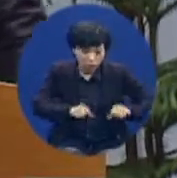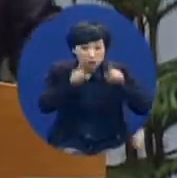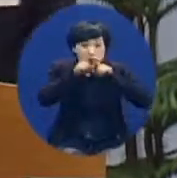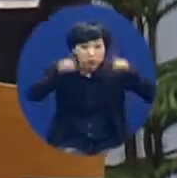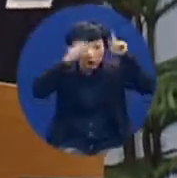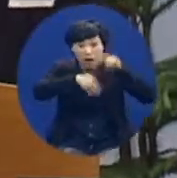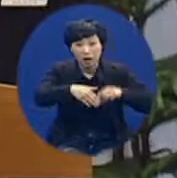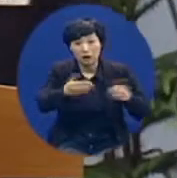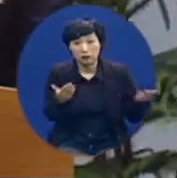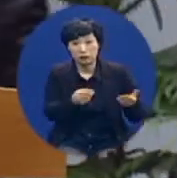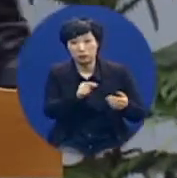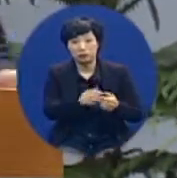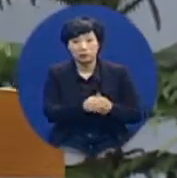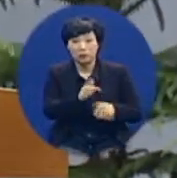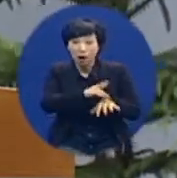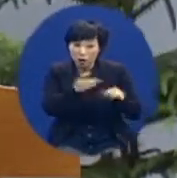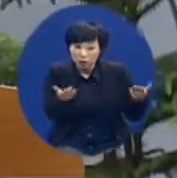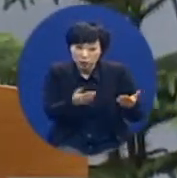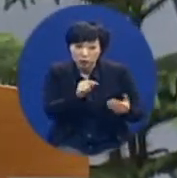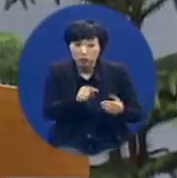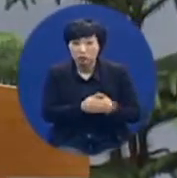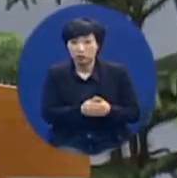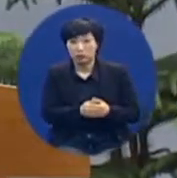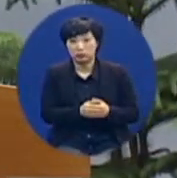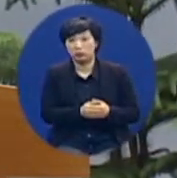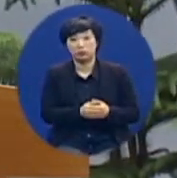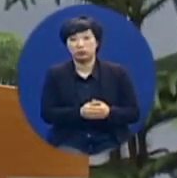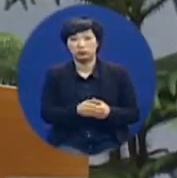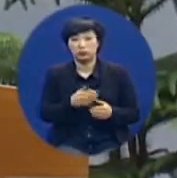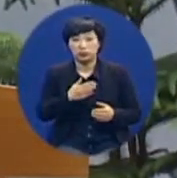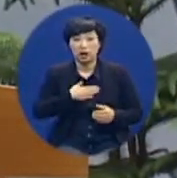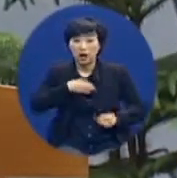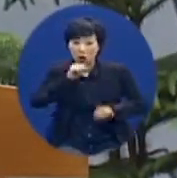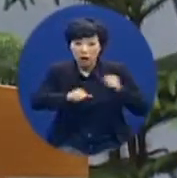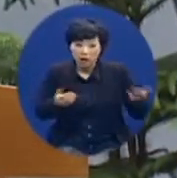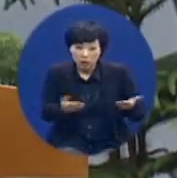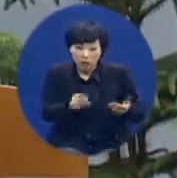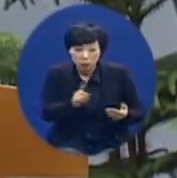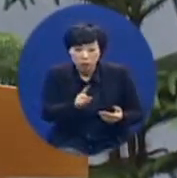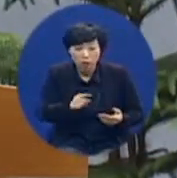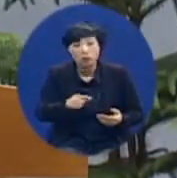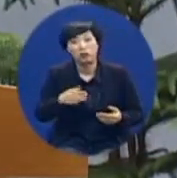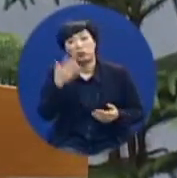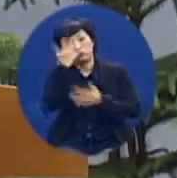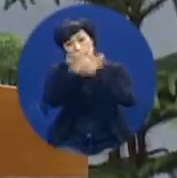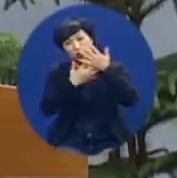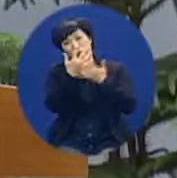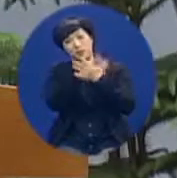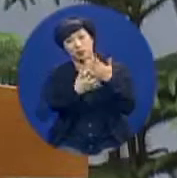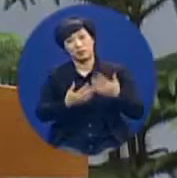지옥 가는 일인지 마귀 역사인지 자신이 하는 일이 일인지를 전혀